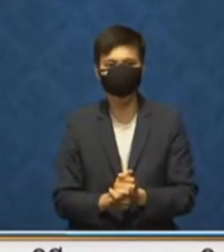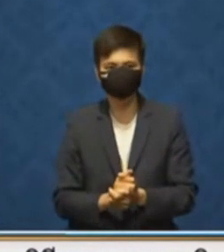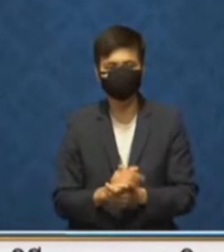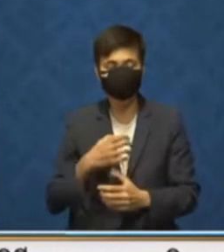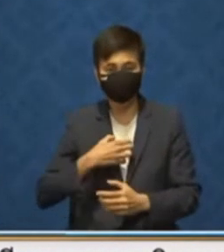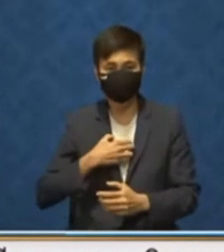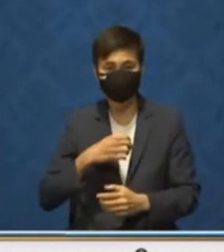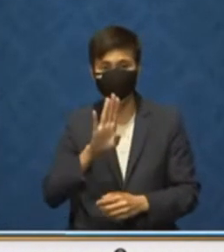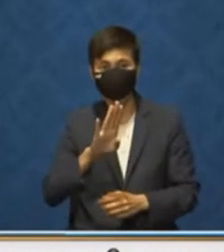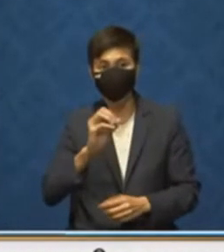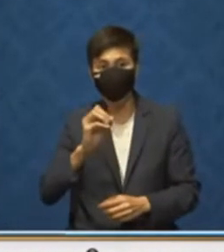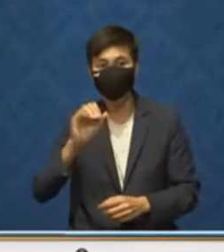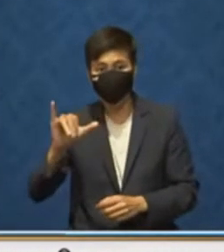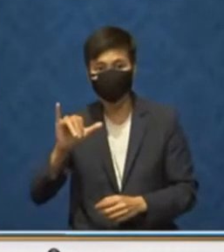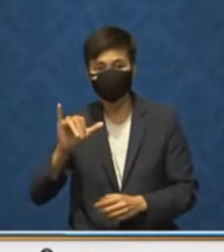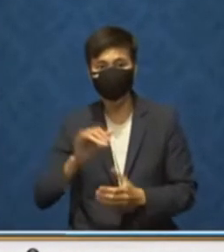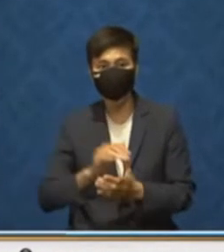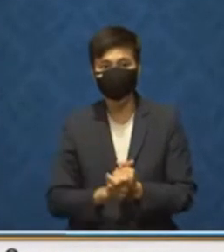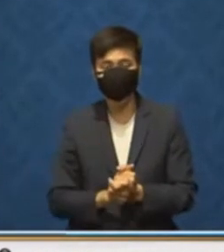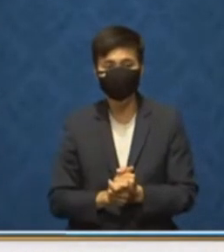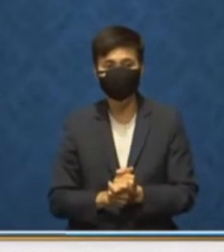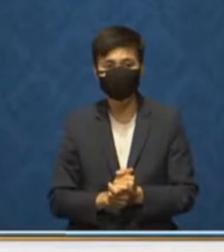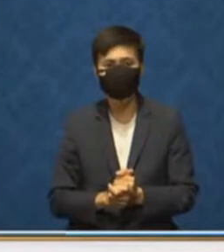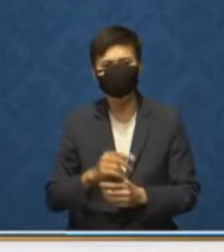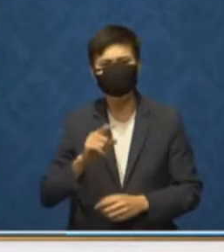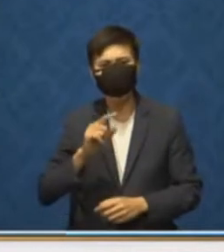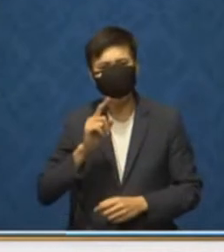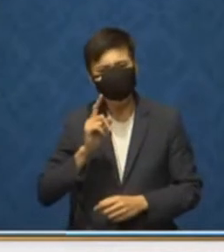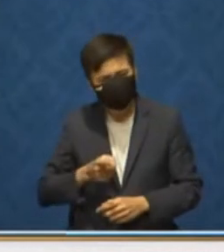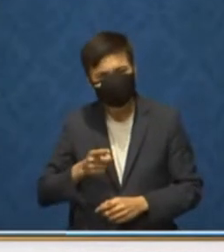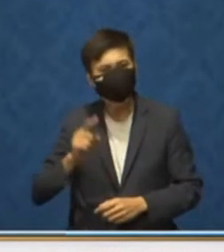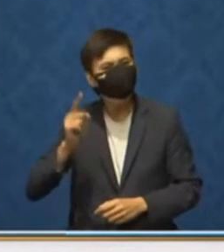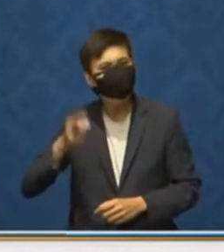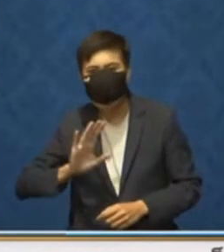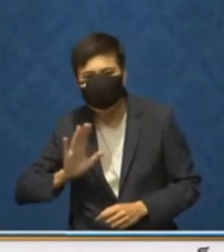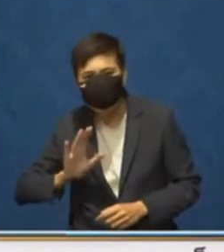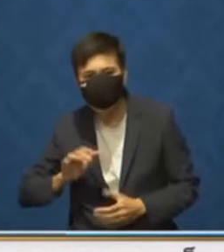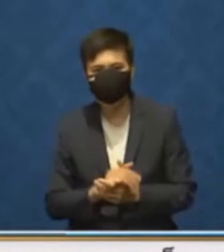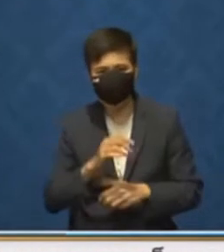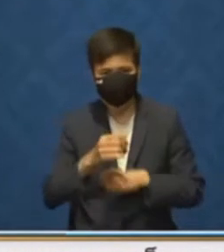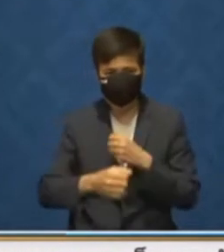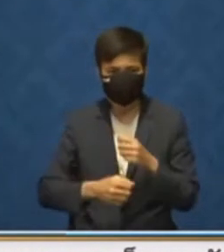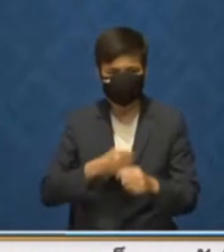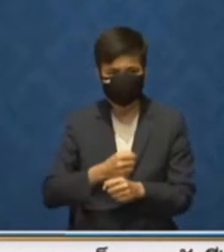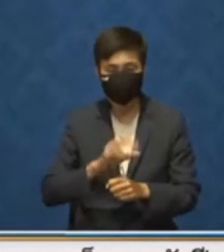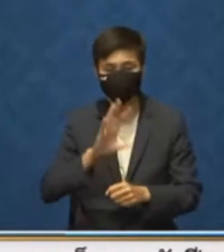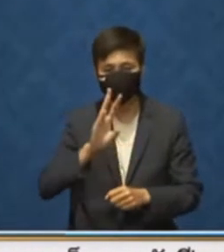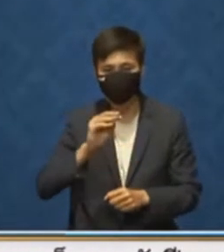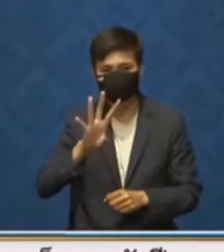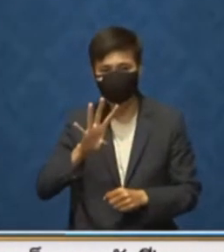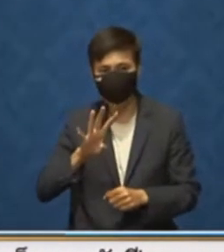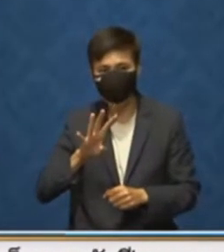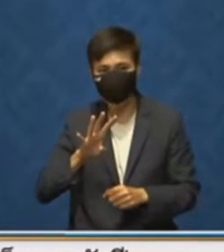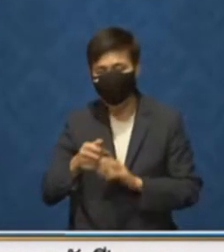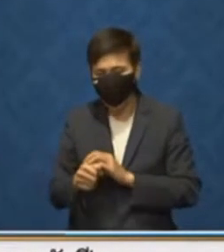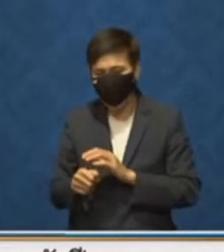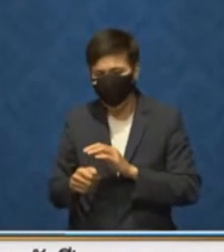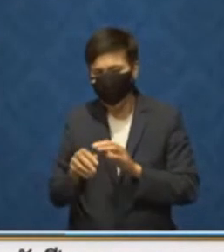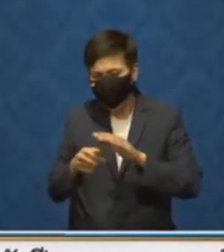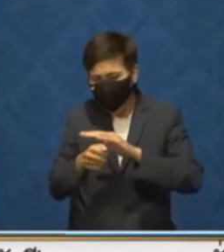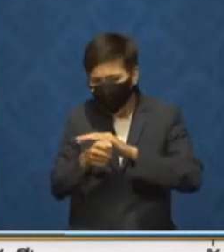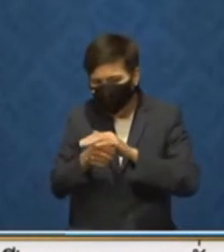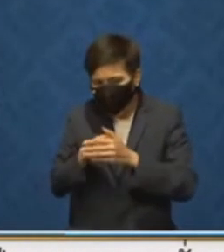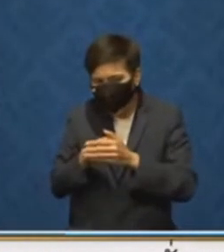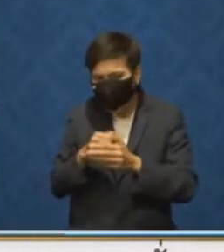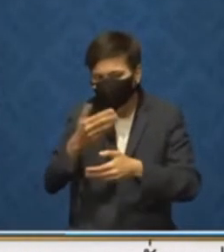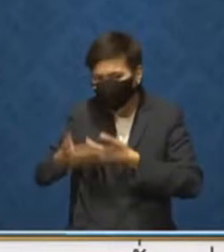บอยเอาไปด้วยนะครับแล้วมาชี้แจงหน่อยนะว่ามันจริงหรือไม่จริงp64หน้าปกปิดที่มาราคากลางนะครับปกปิดว่า